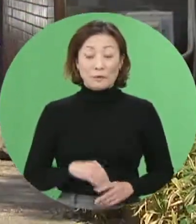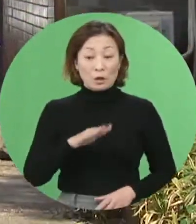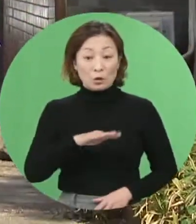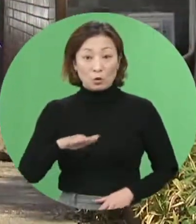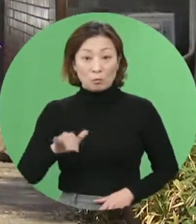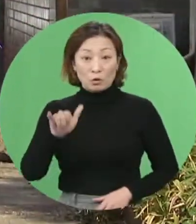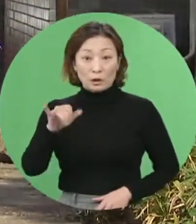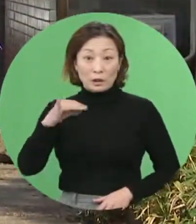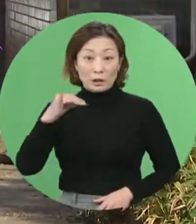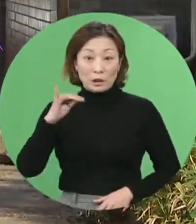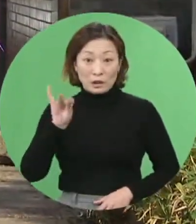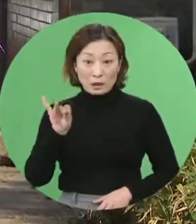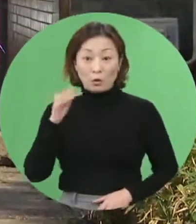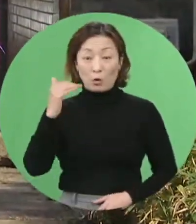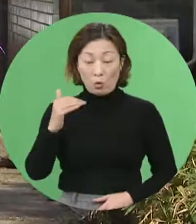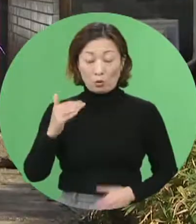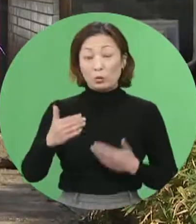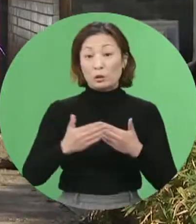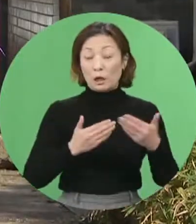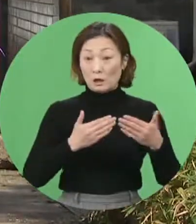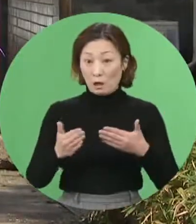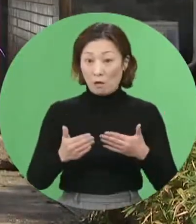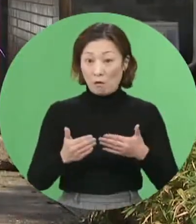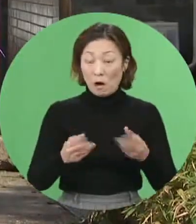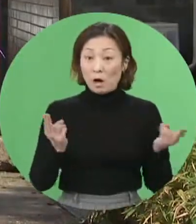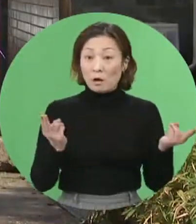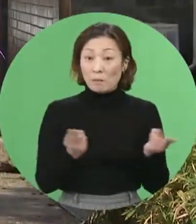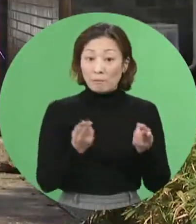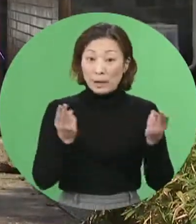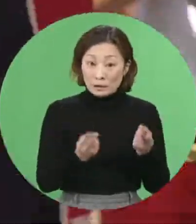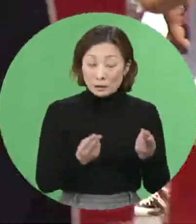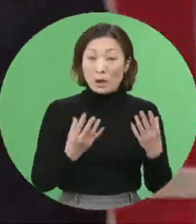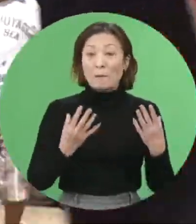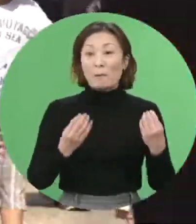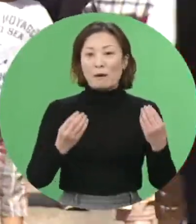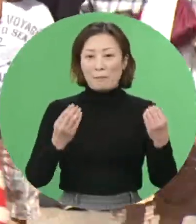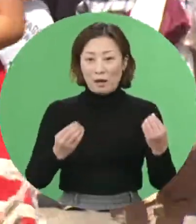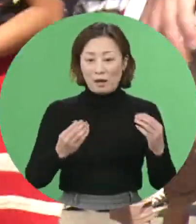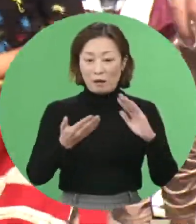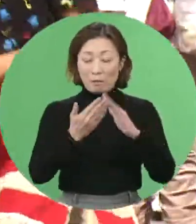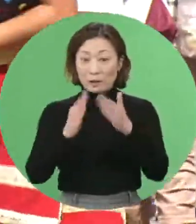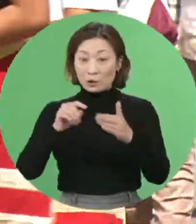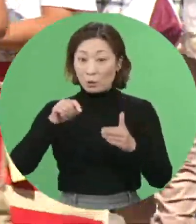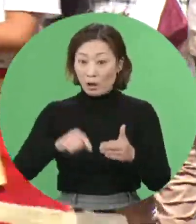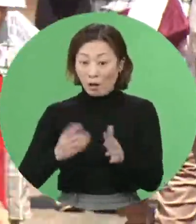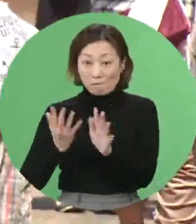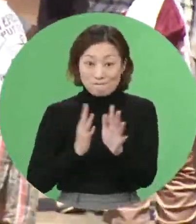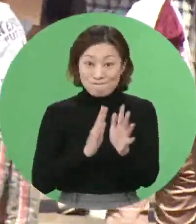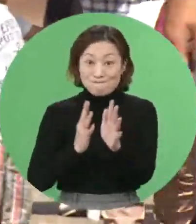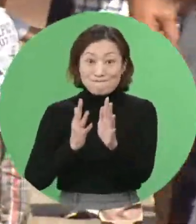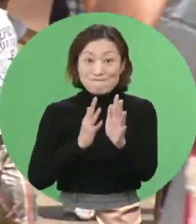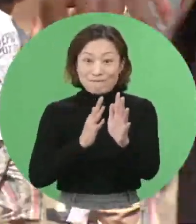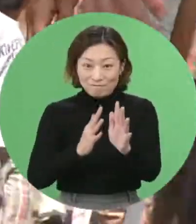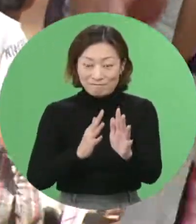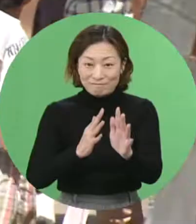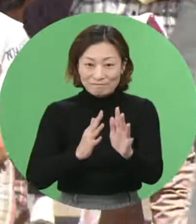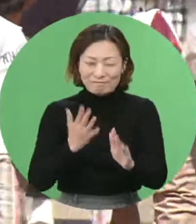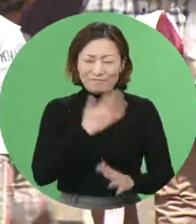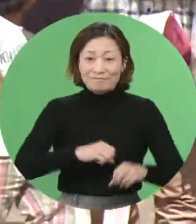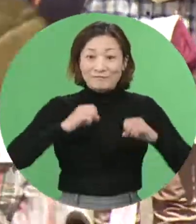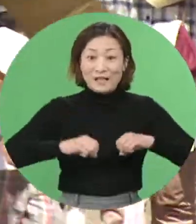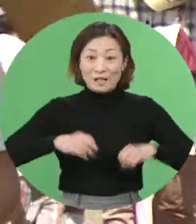子どもやっこの体験では、祭りさながらに街中を練り歩き、威勢のいい掛け声が響きました。